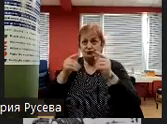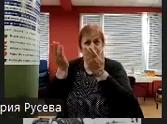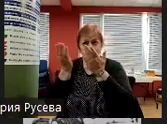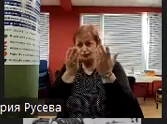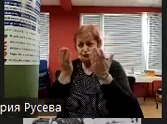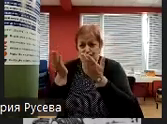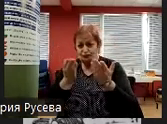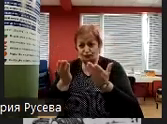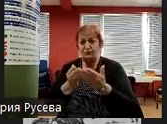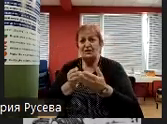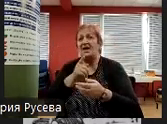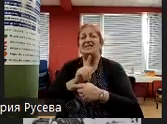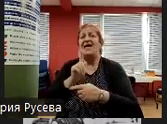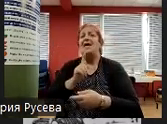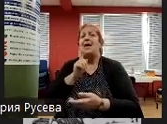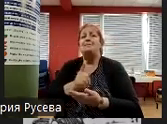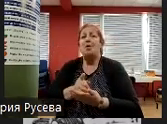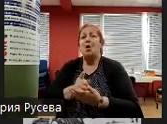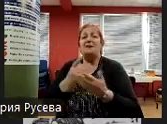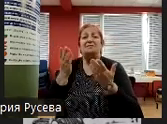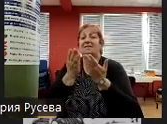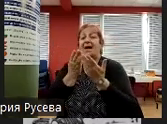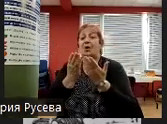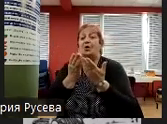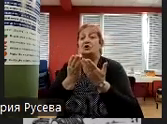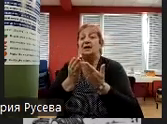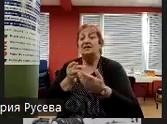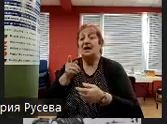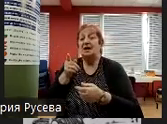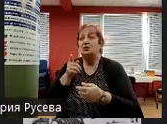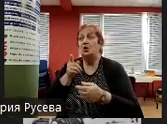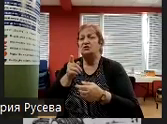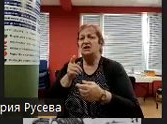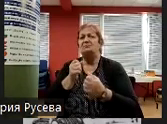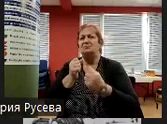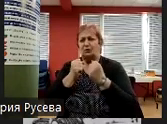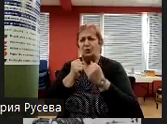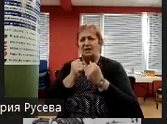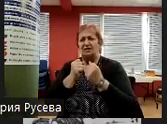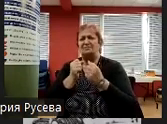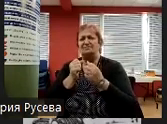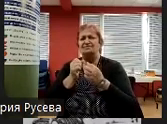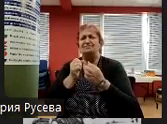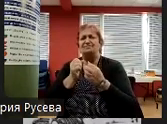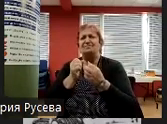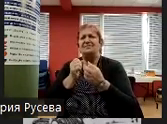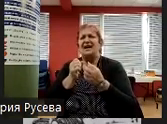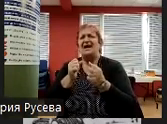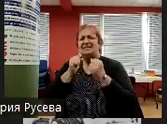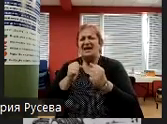например, те не могат да разчетат този сложния шрифт.